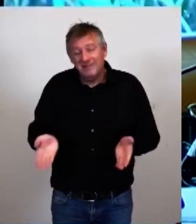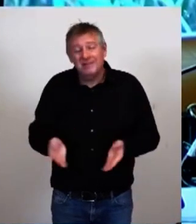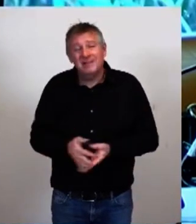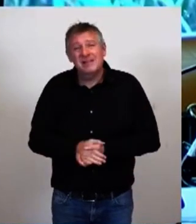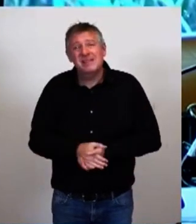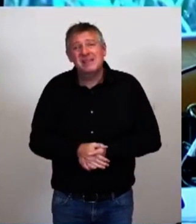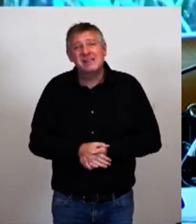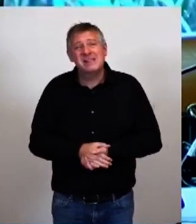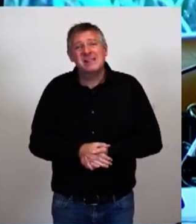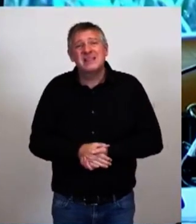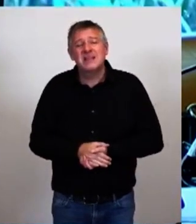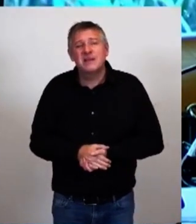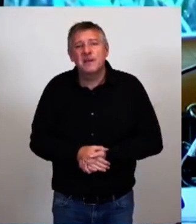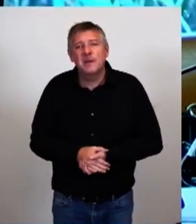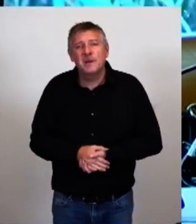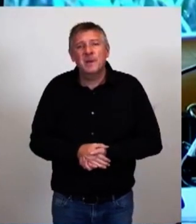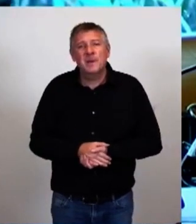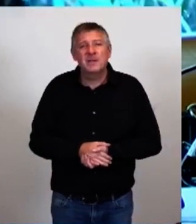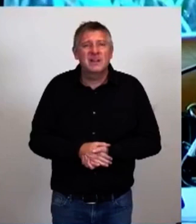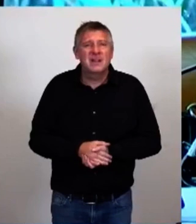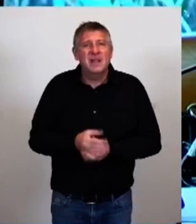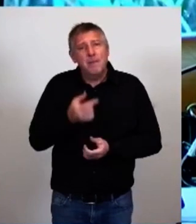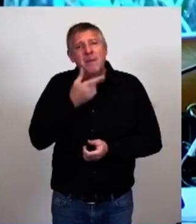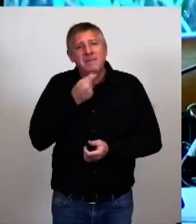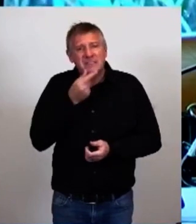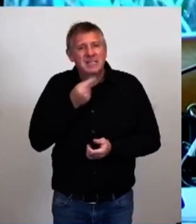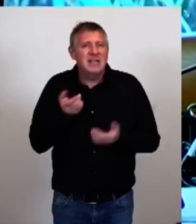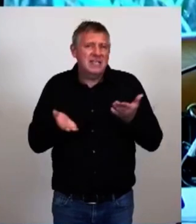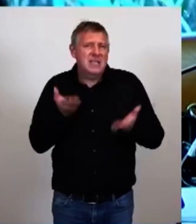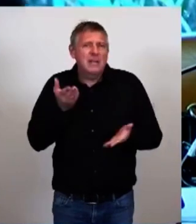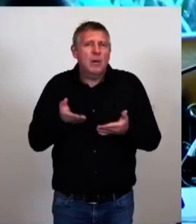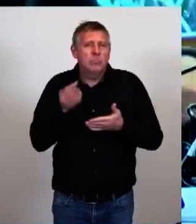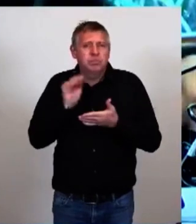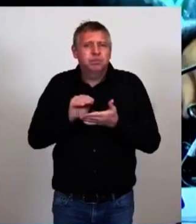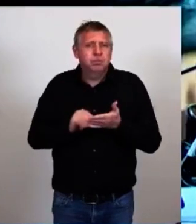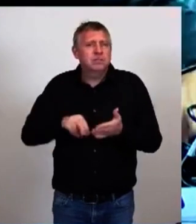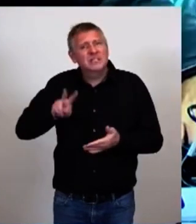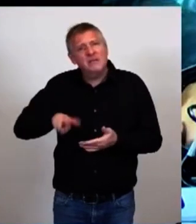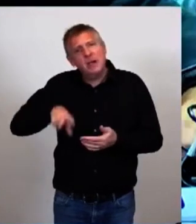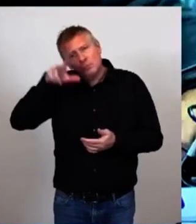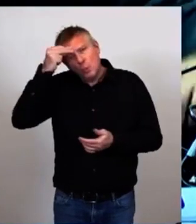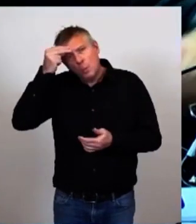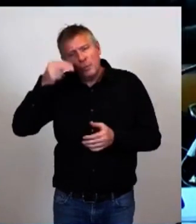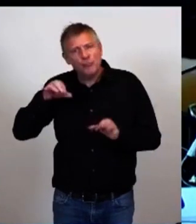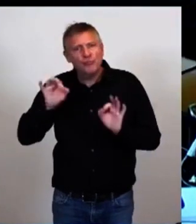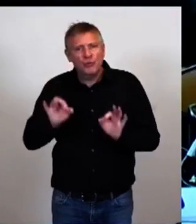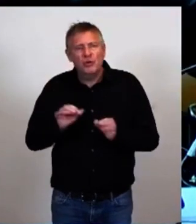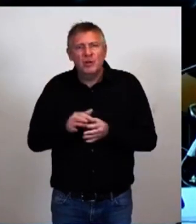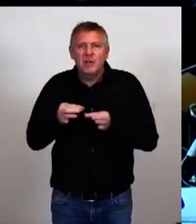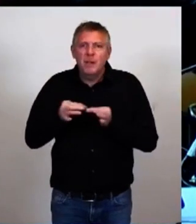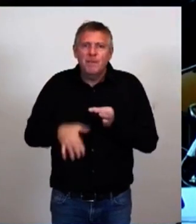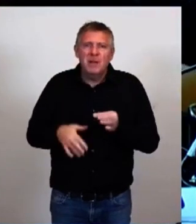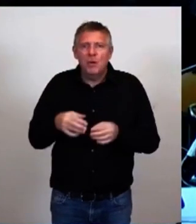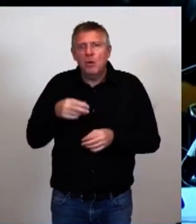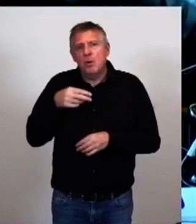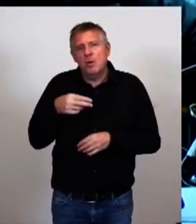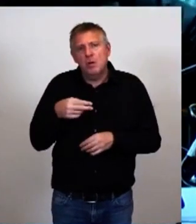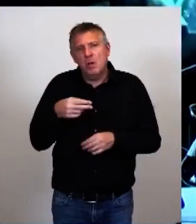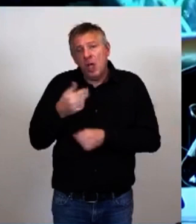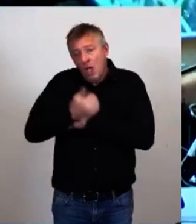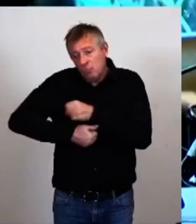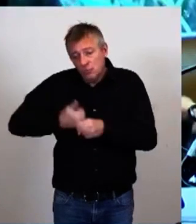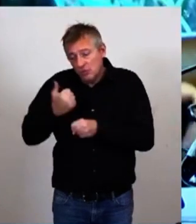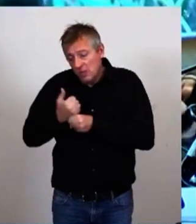en la matière, comme en tout autre, est un exercice difficile, je vous l'accorde. Vous avez annoncé un bilan à N+1,